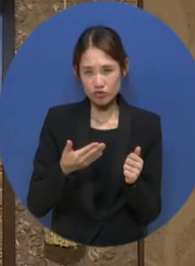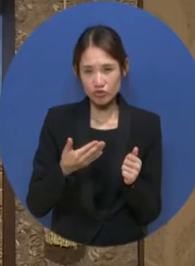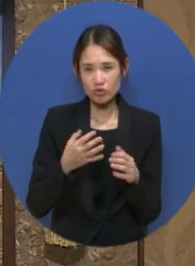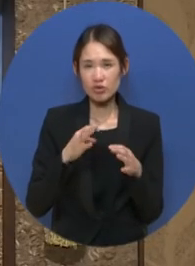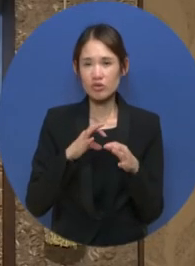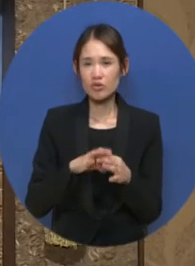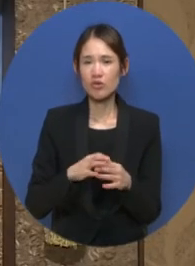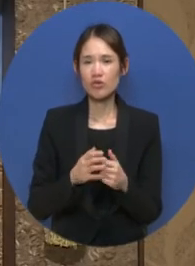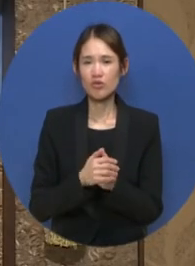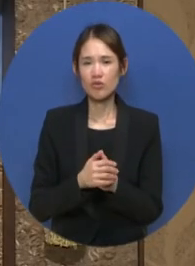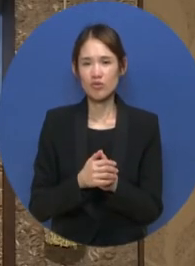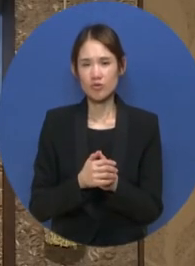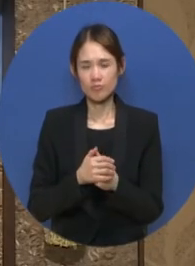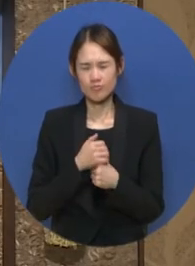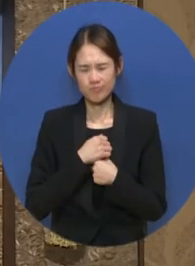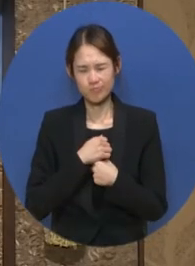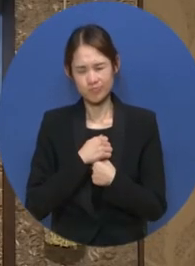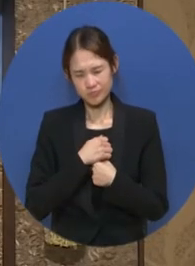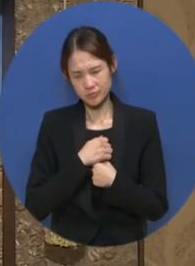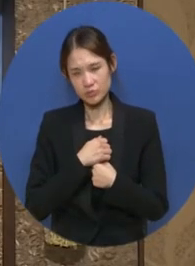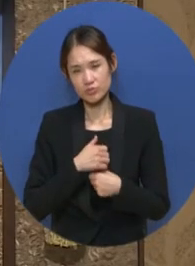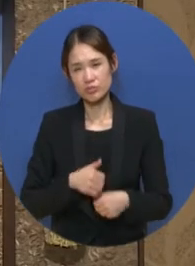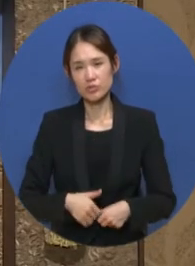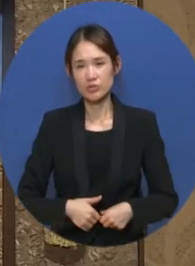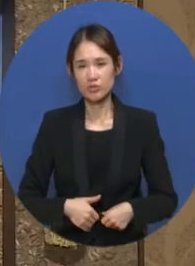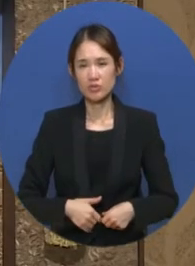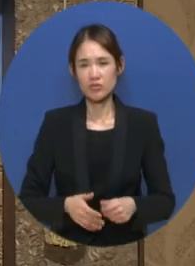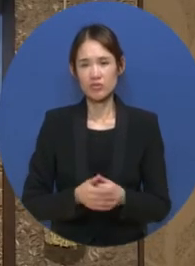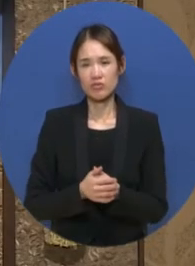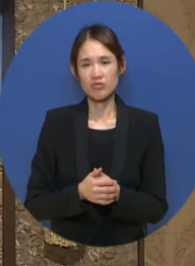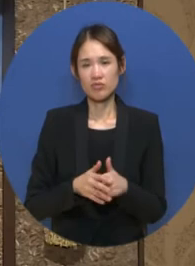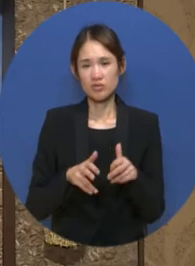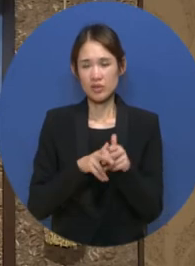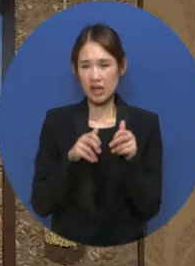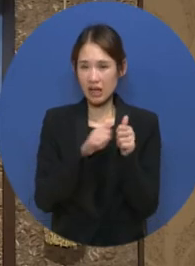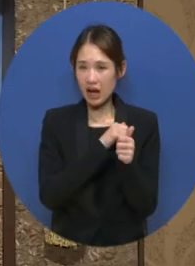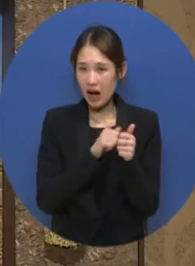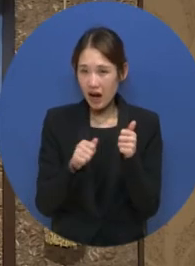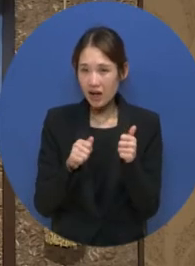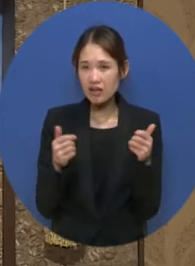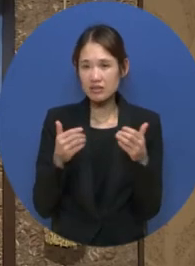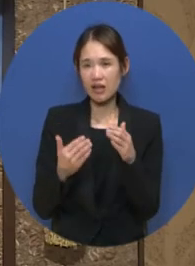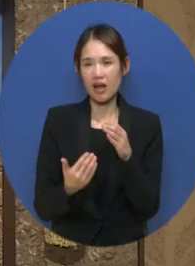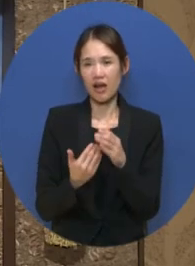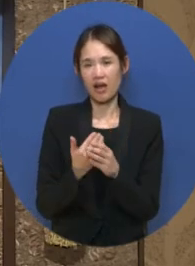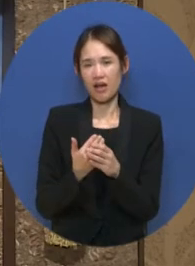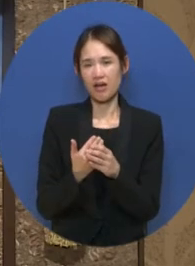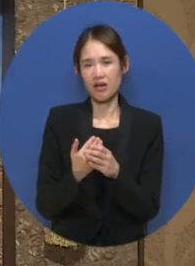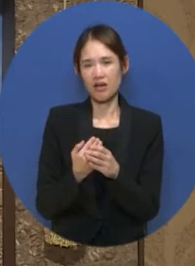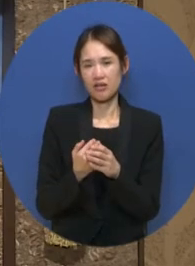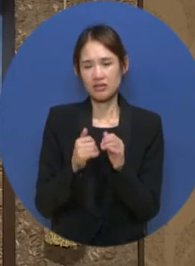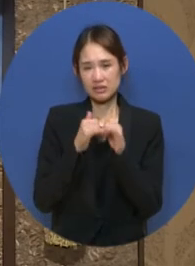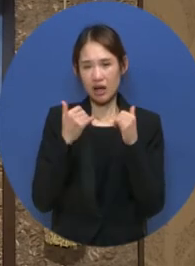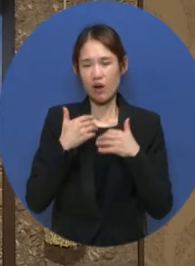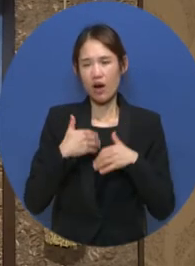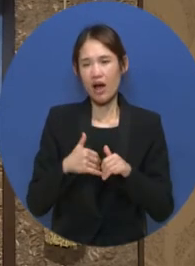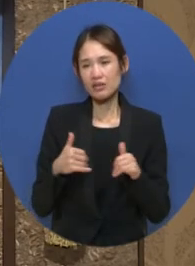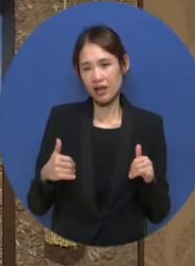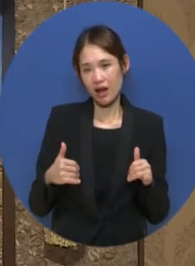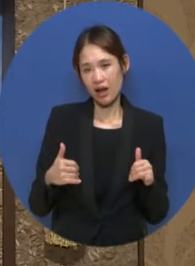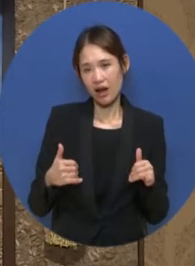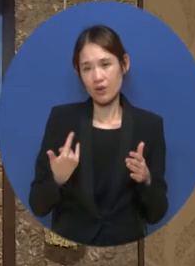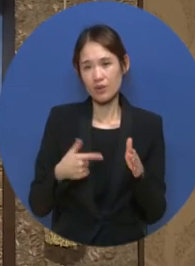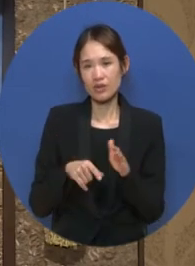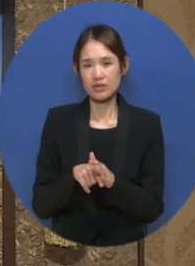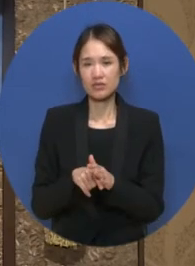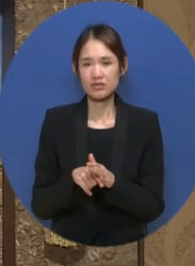쪽에서 조금 더 조심을 해 줘야 되는데 아무래도 장애 학대 사건 트리 다소 이제 사회적 약자 들에 대해서